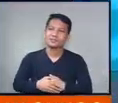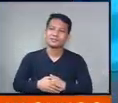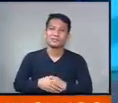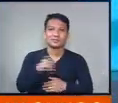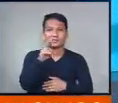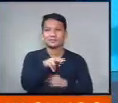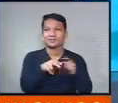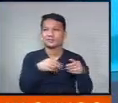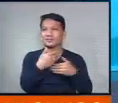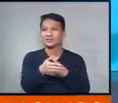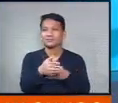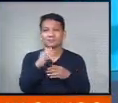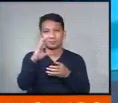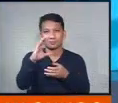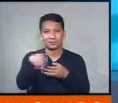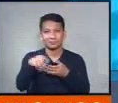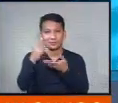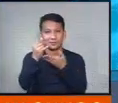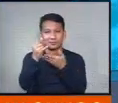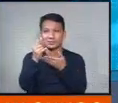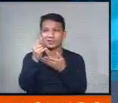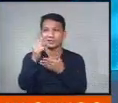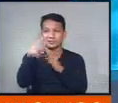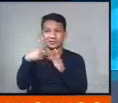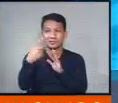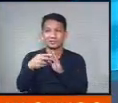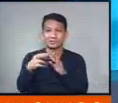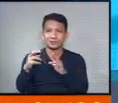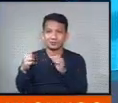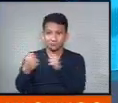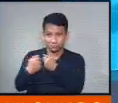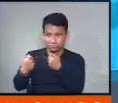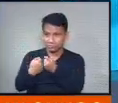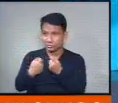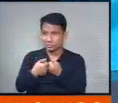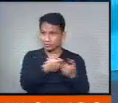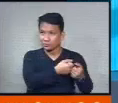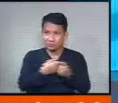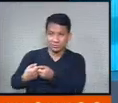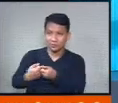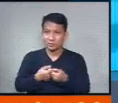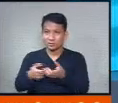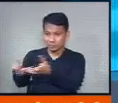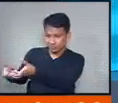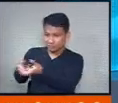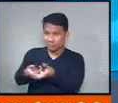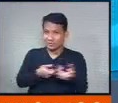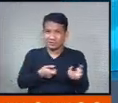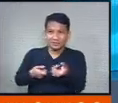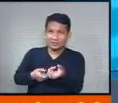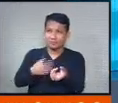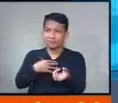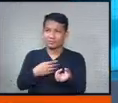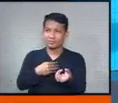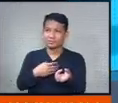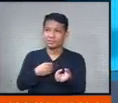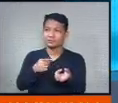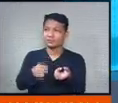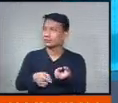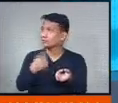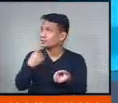Naku, Idol Rafi, ito ha, nasa pulpa sa cellphone video ang riot. Nakipag-agawan kasi sa host yung lalaking nakaputi.